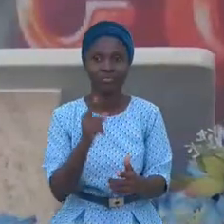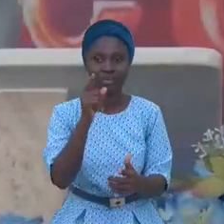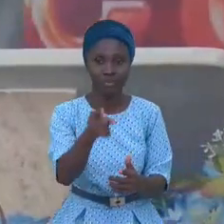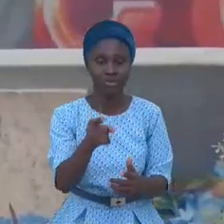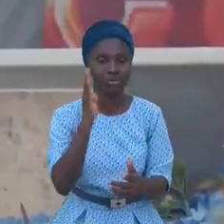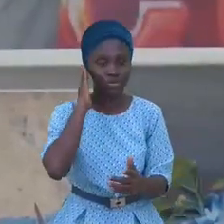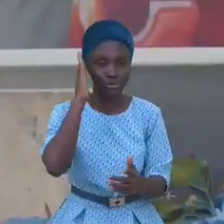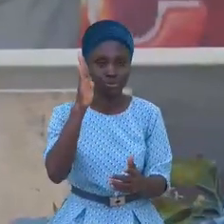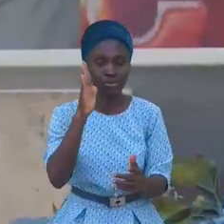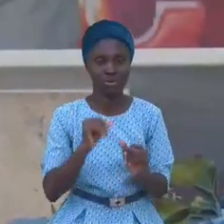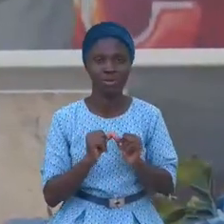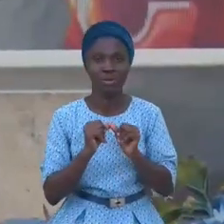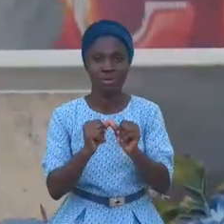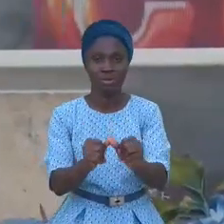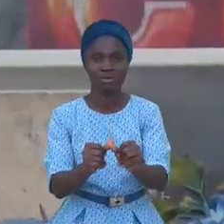Alors tu iras